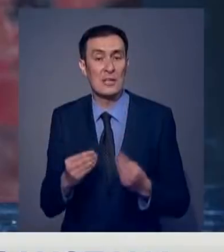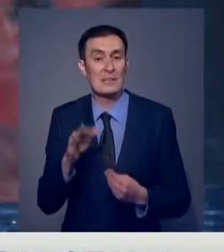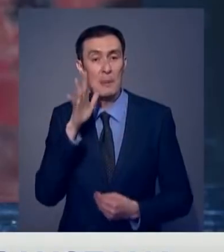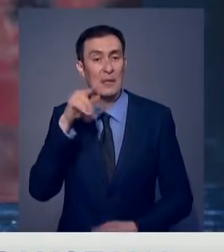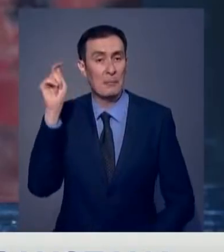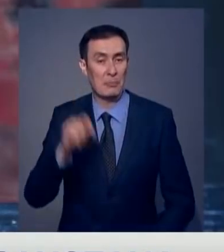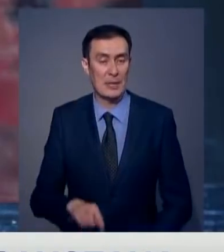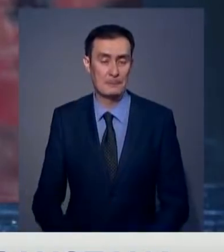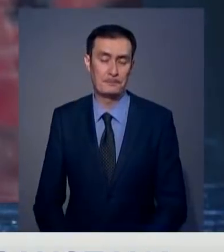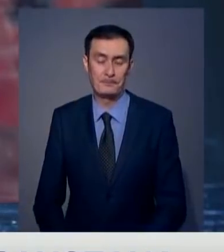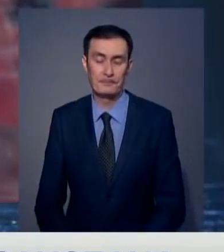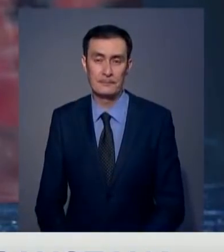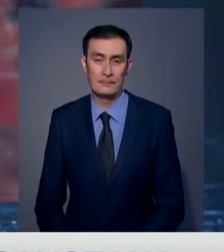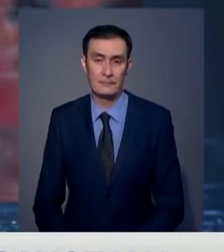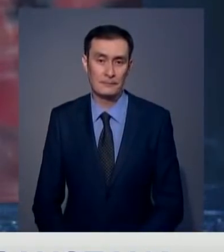дня прибытия.